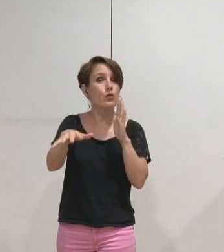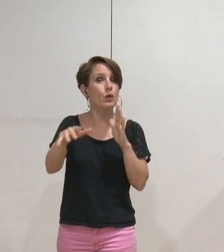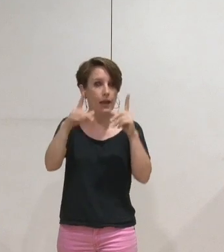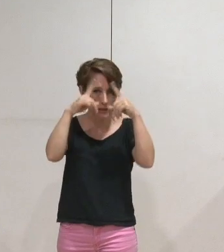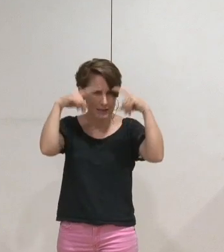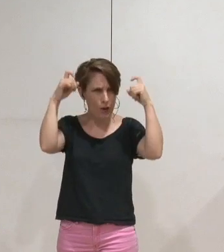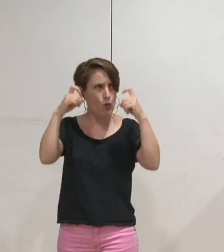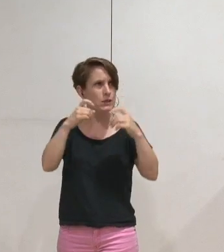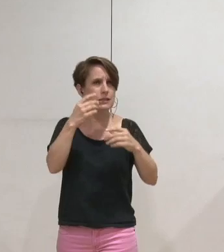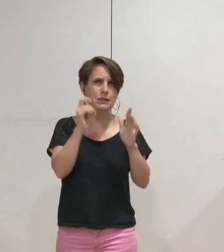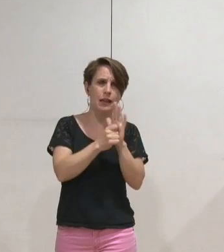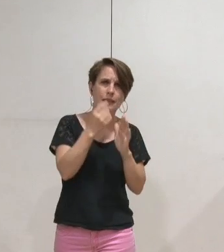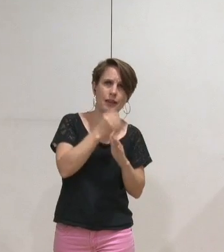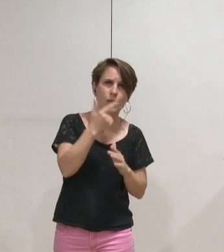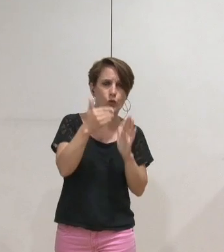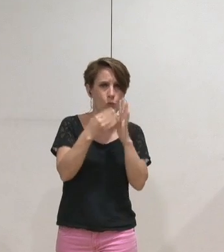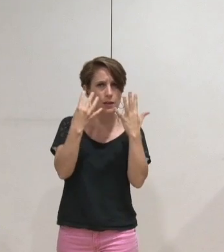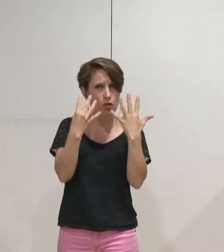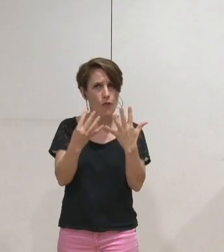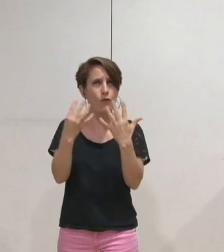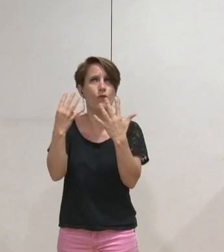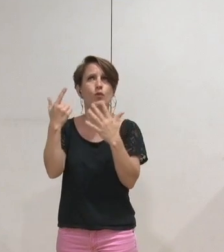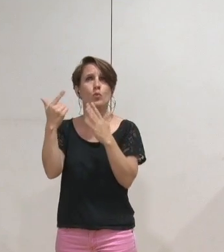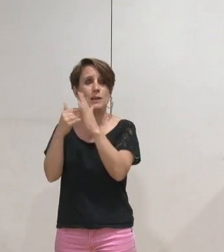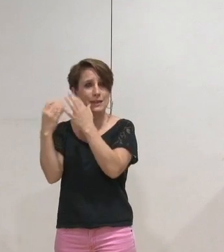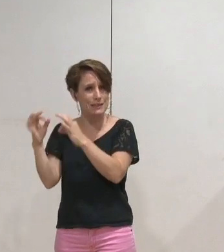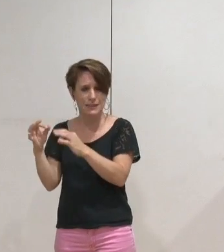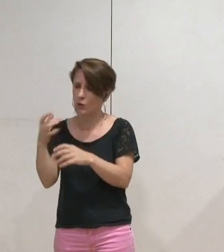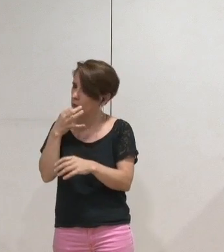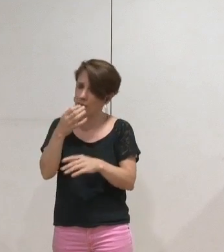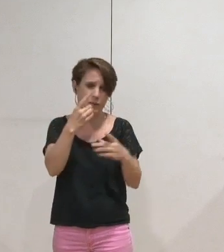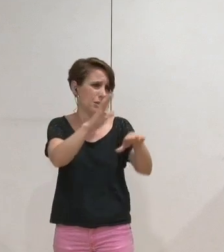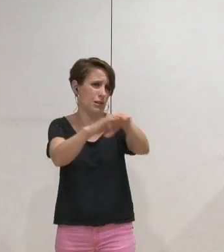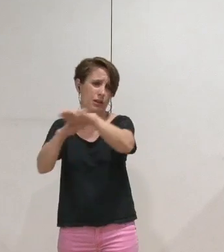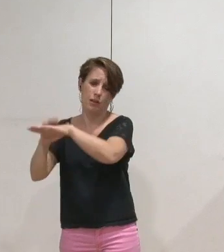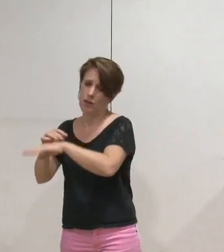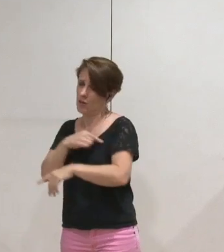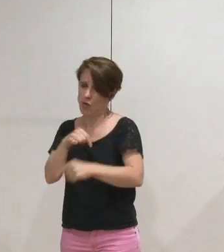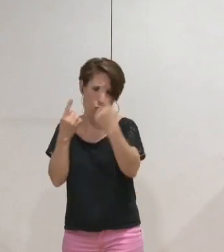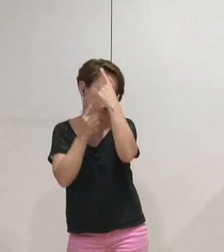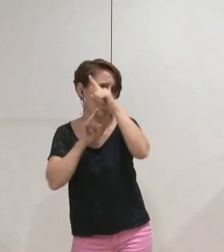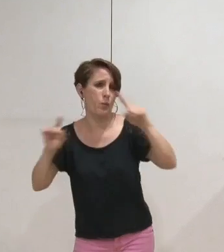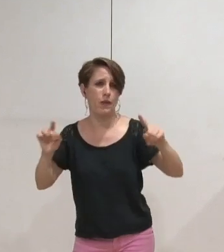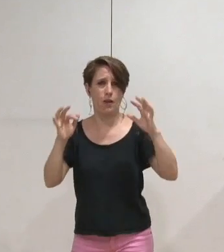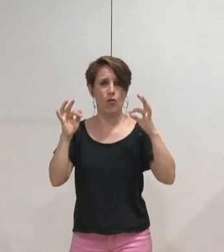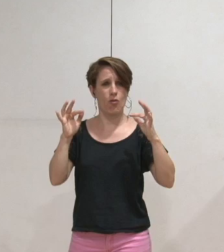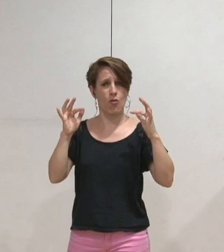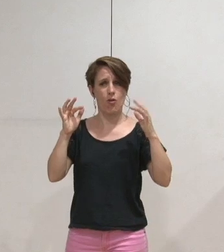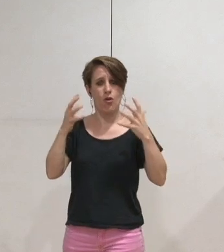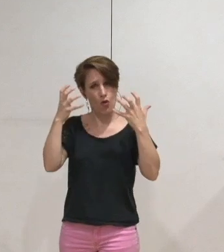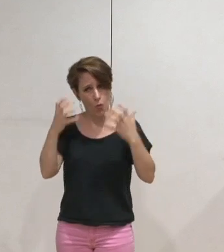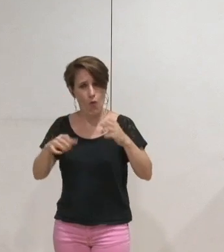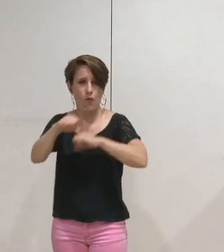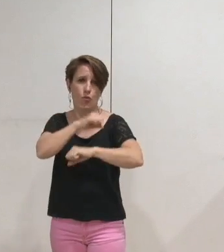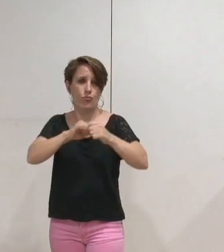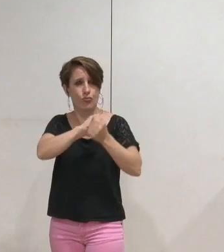2009-200 demander à ce que le gouvernement revienne sur la régionalisation qui concentre la demande d'asile dans un certain certain nombre de métropoles le